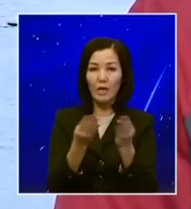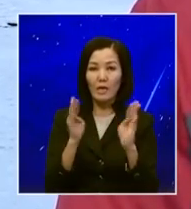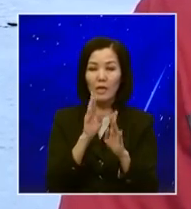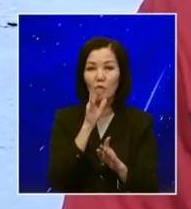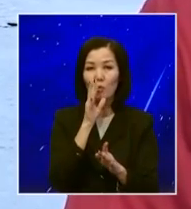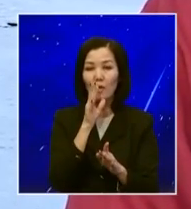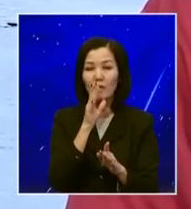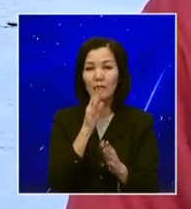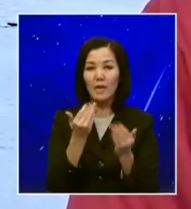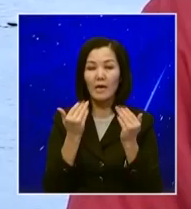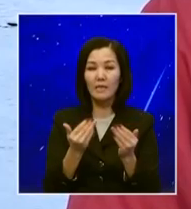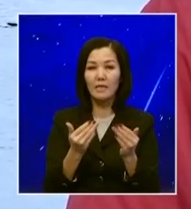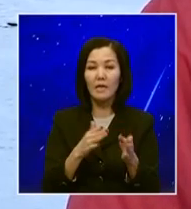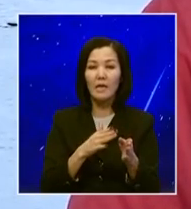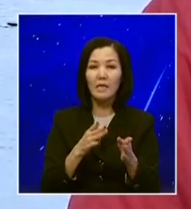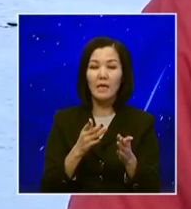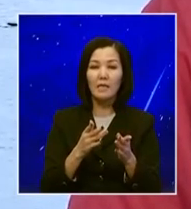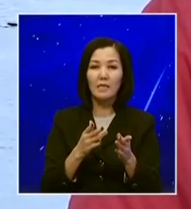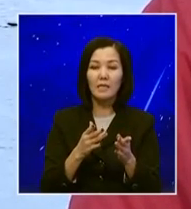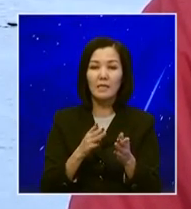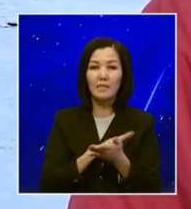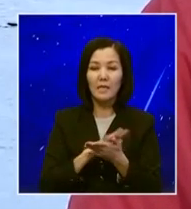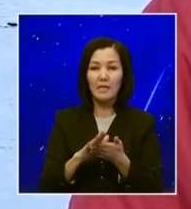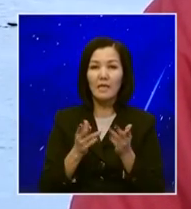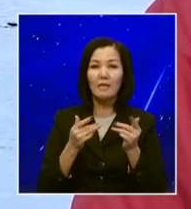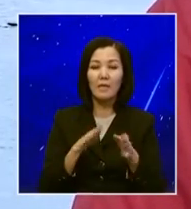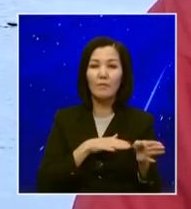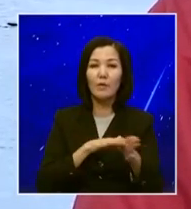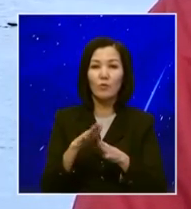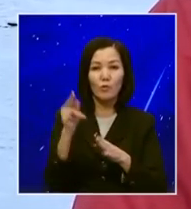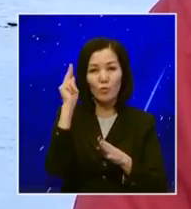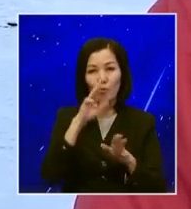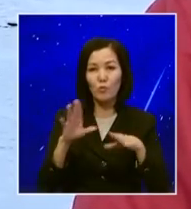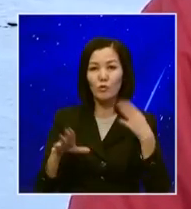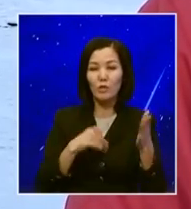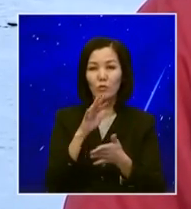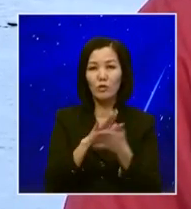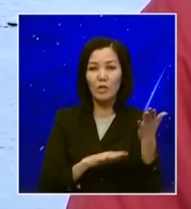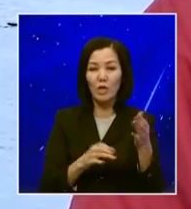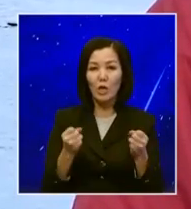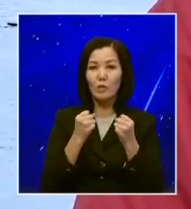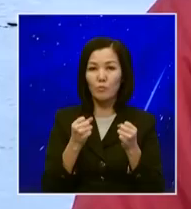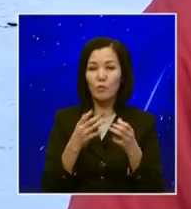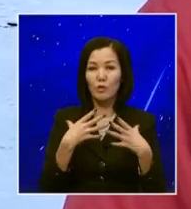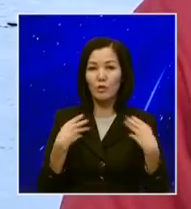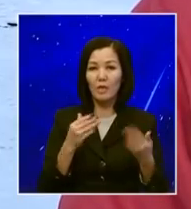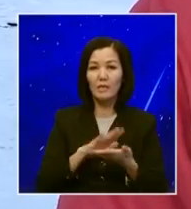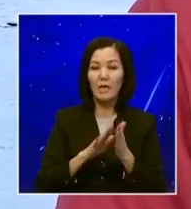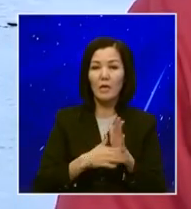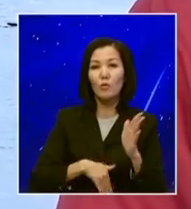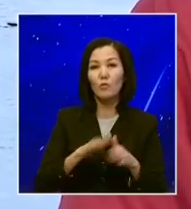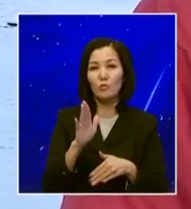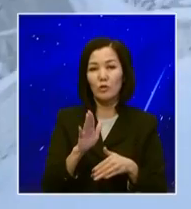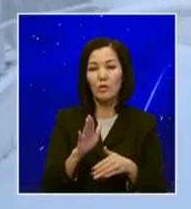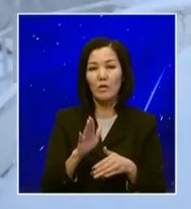уақытында санитарлық талаптарды орындап, жаттығуды жалғастырдық. Соның арқасында атлеттер спорттық бабын жоғалтқан жоқ, дайындық ойдағыдай